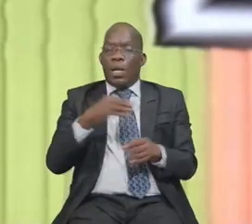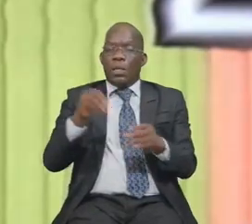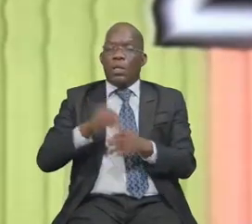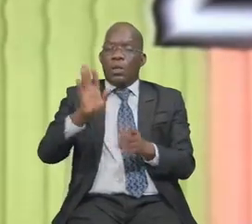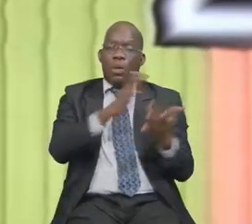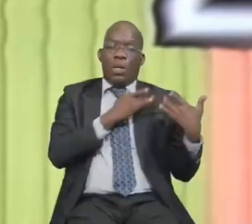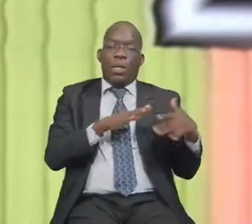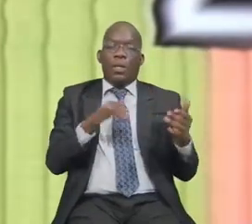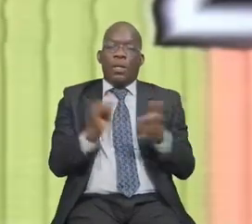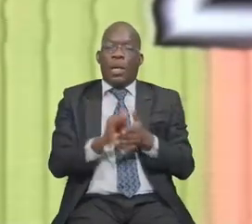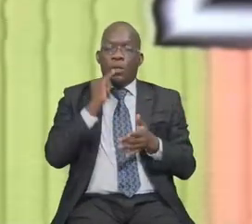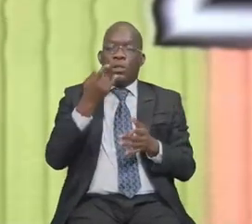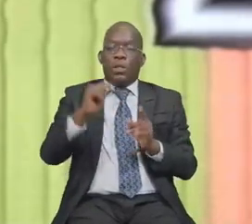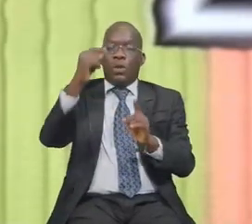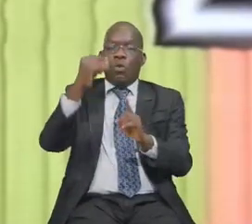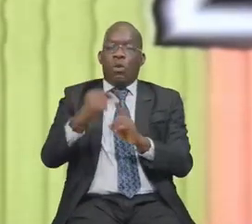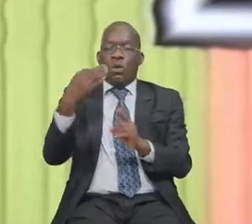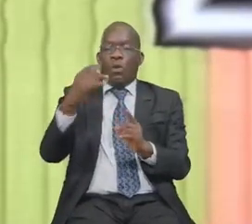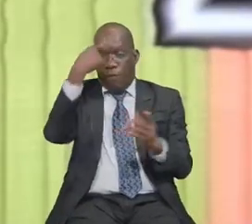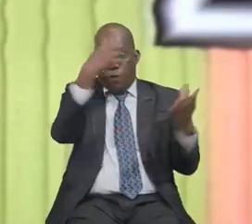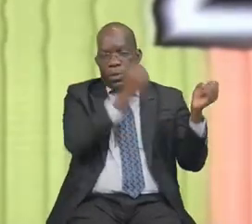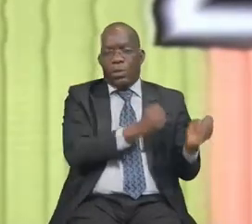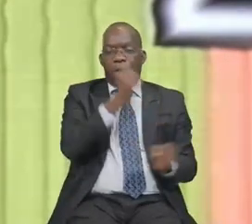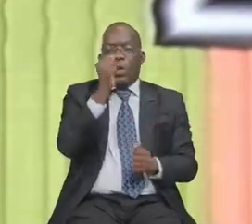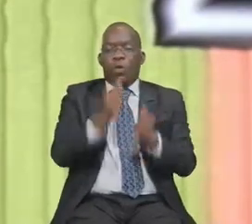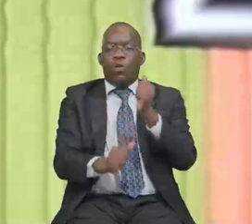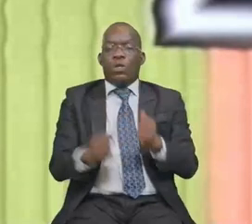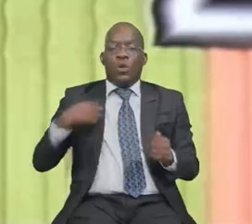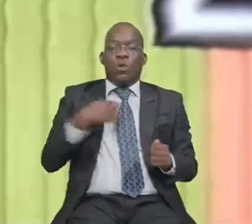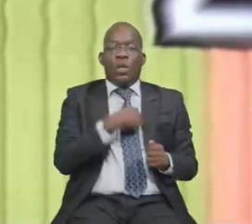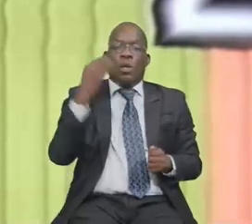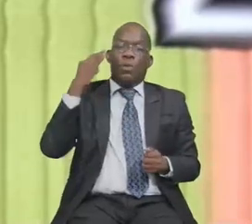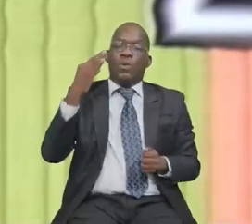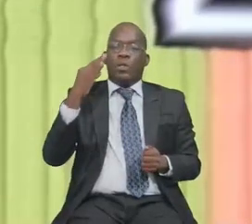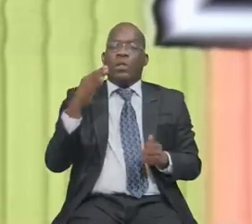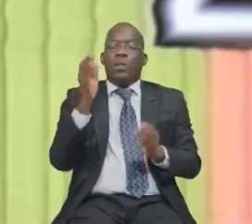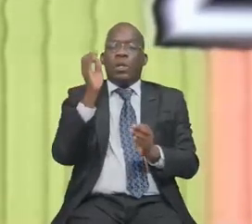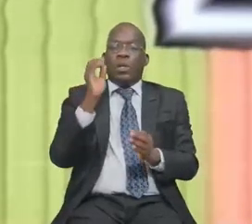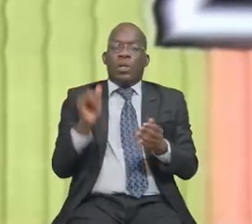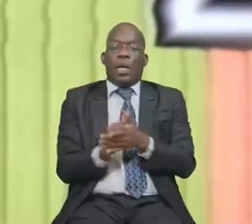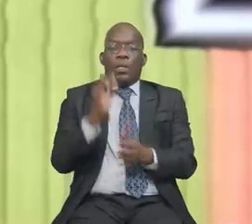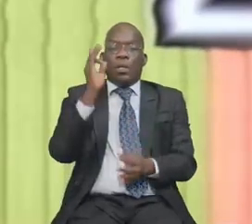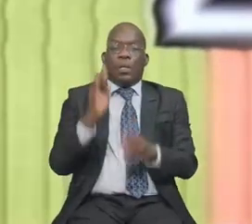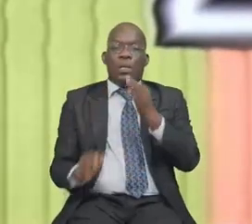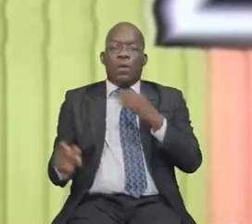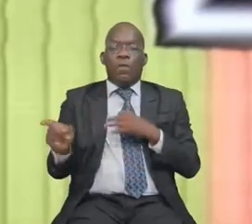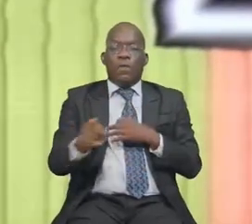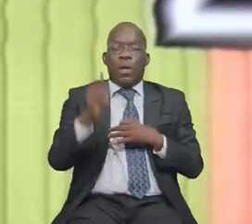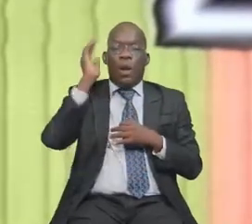c'est la parole de la foi que nous prêchons. Si tu confesses de ta